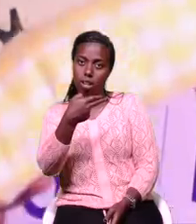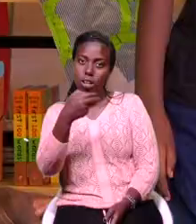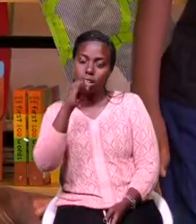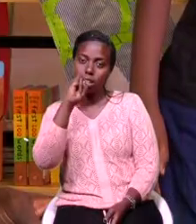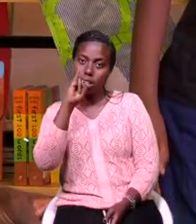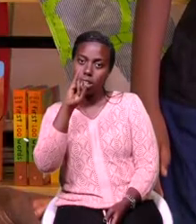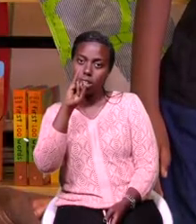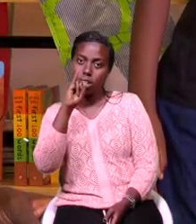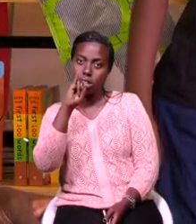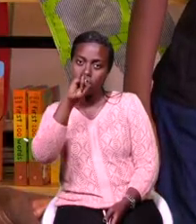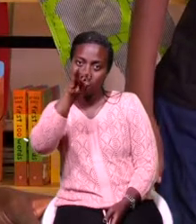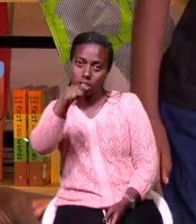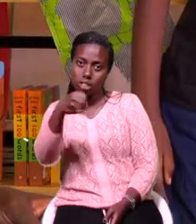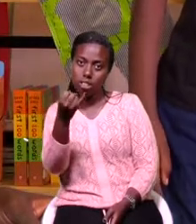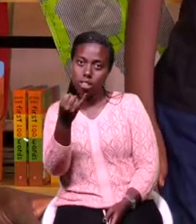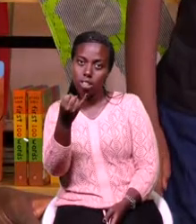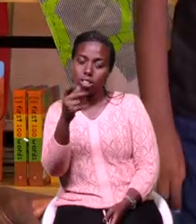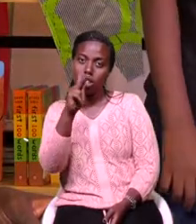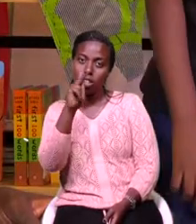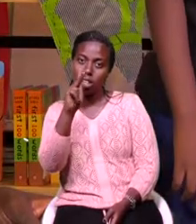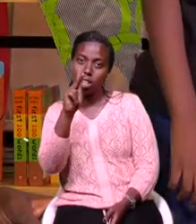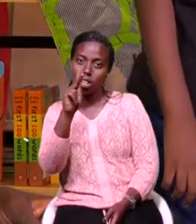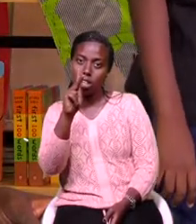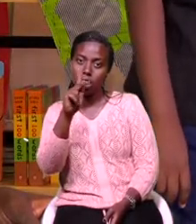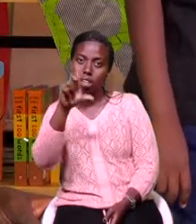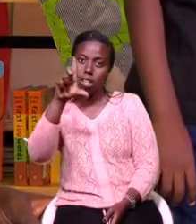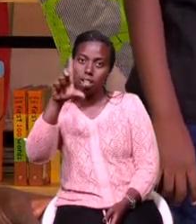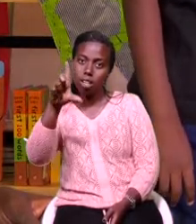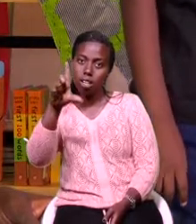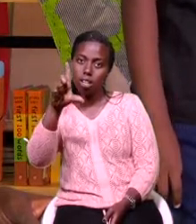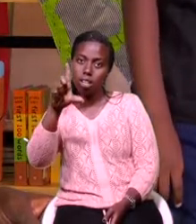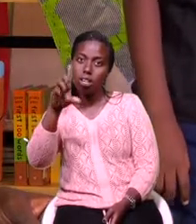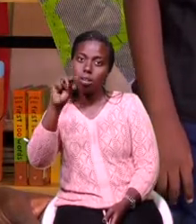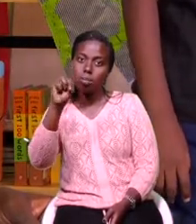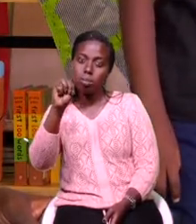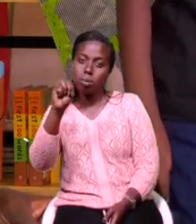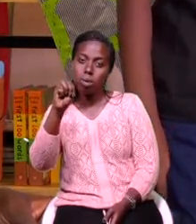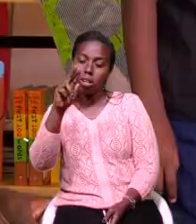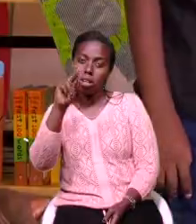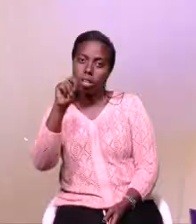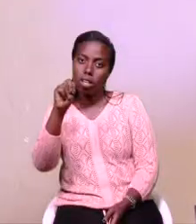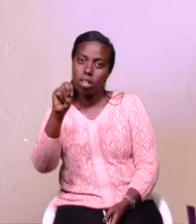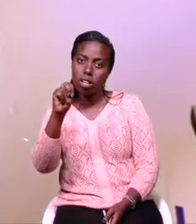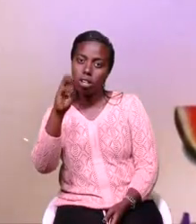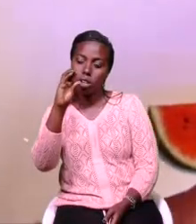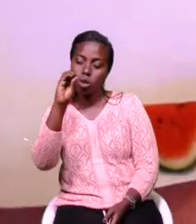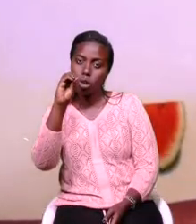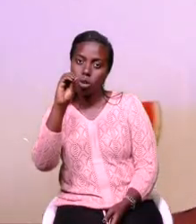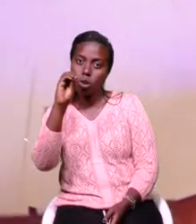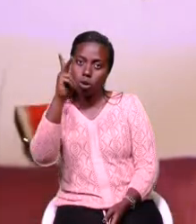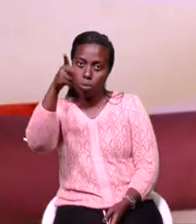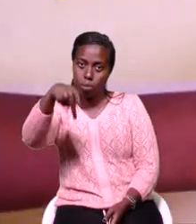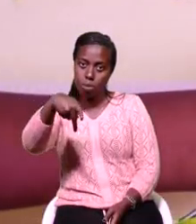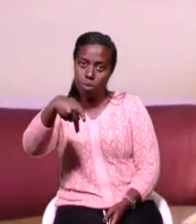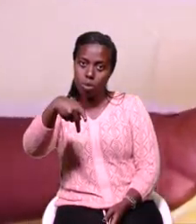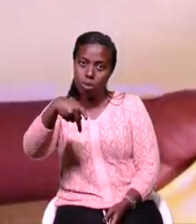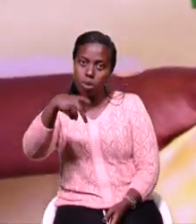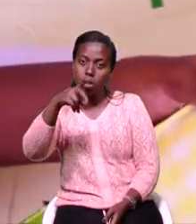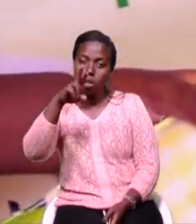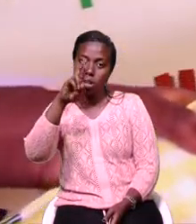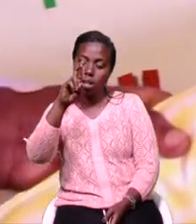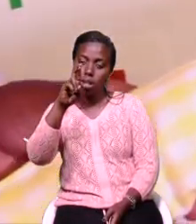i ja ka la ma na o pa